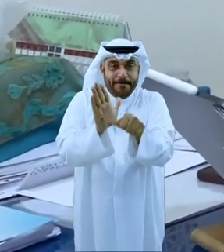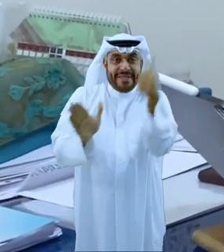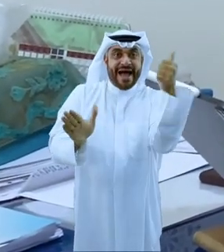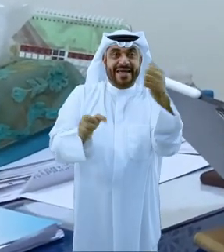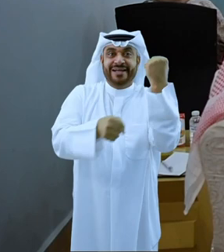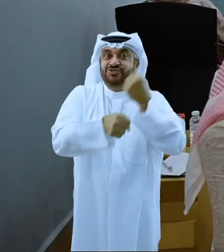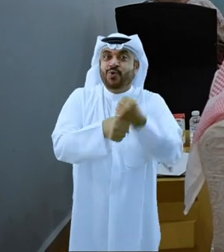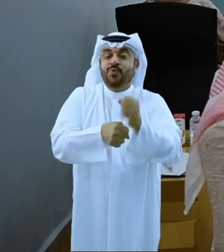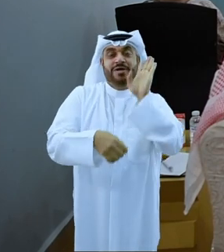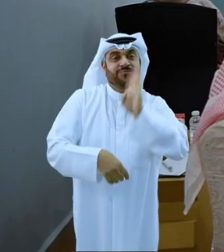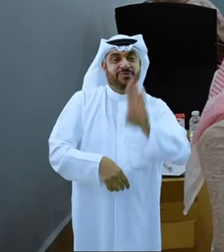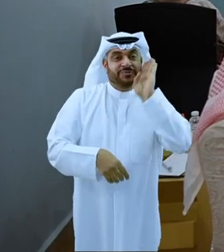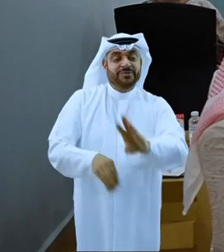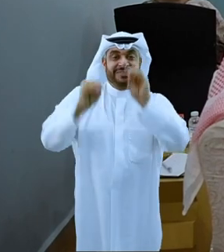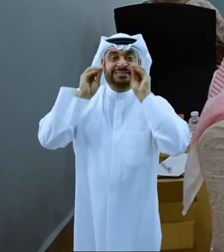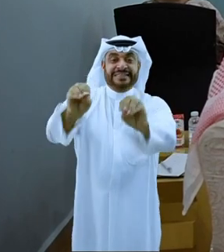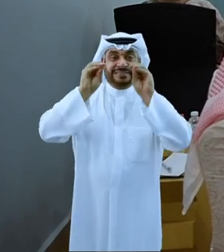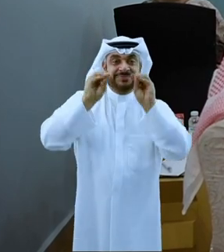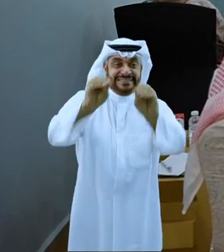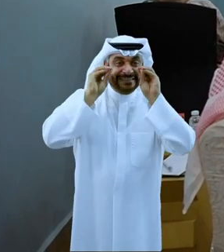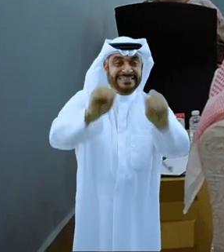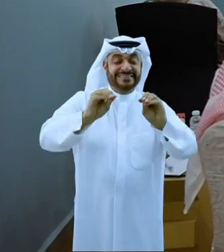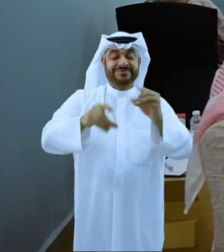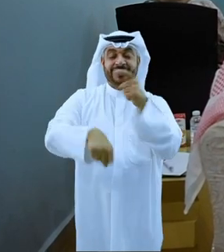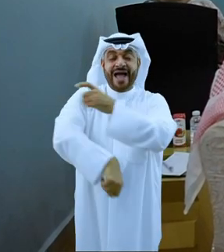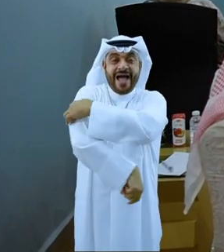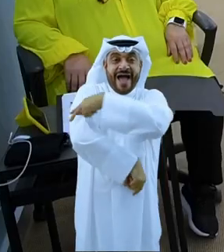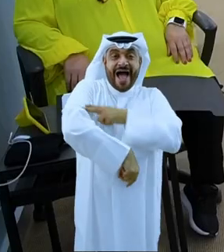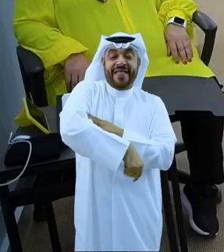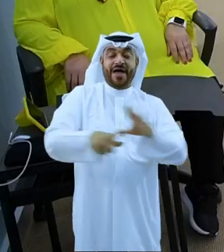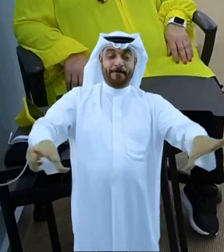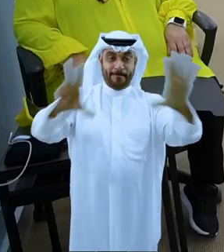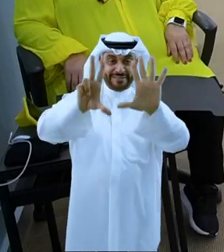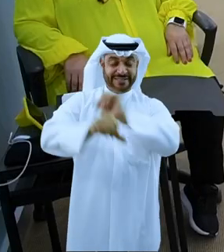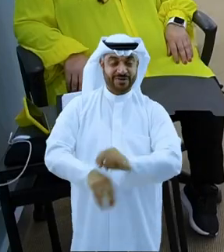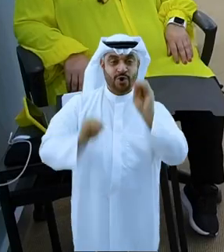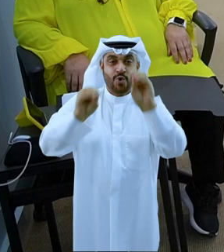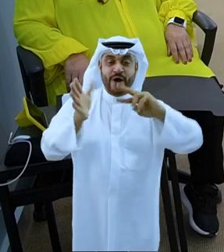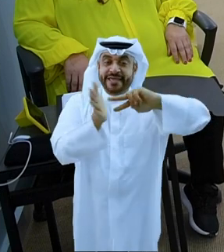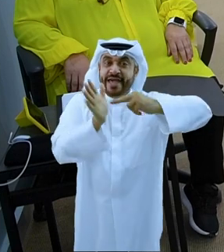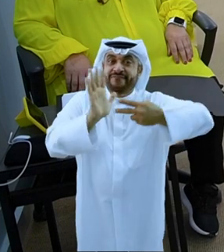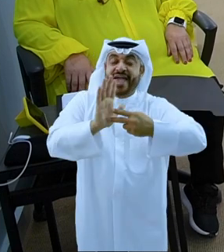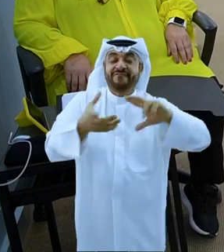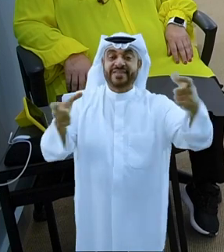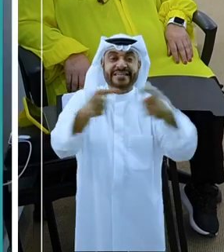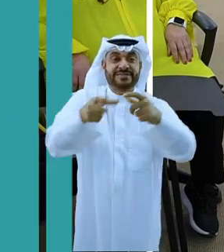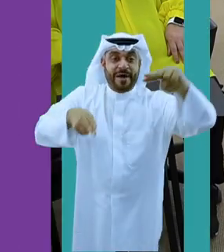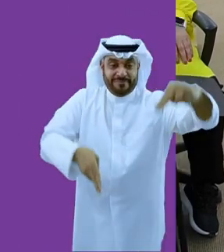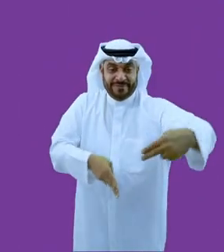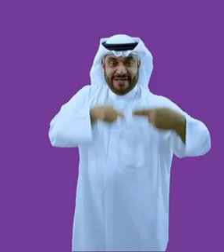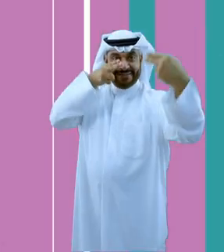وكانت البداية بعمل دورات تدريبية مكثفة لأعضاء مجلس إدارة النادي وتعليمهم كيفية